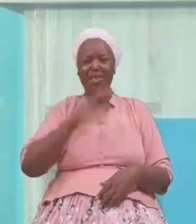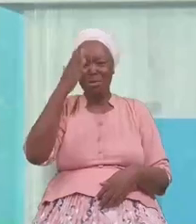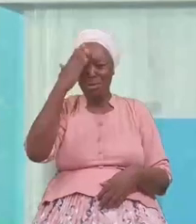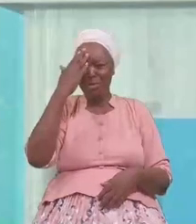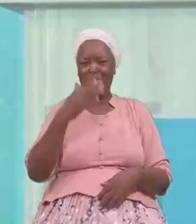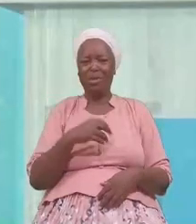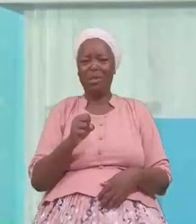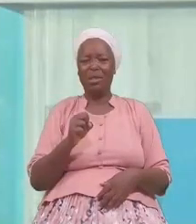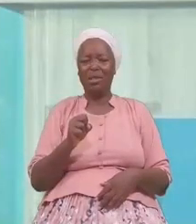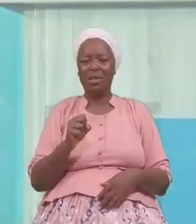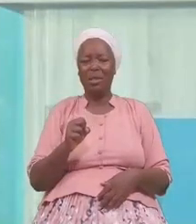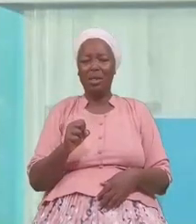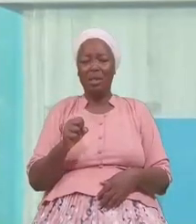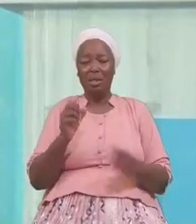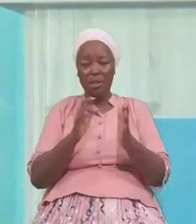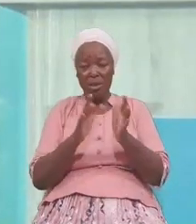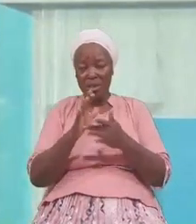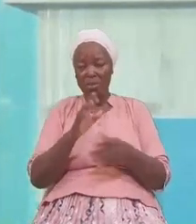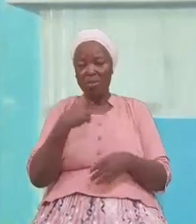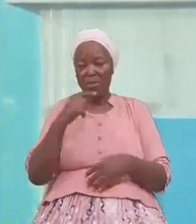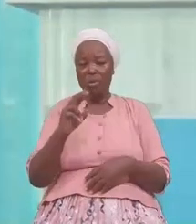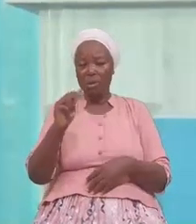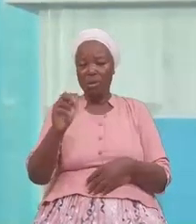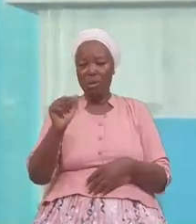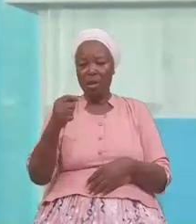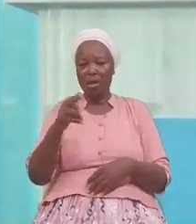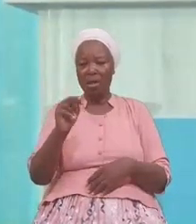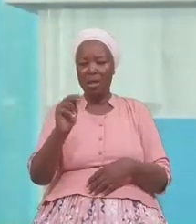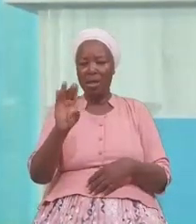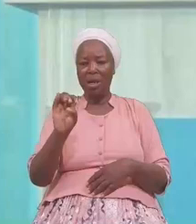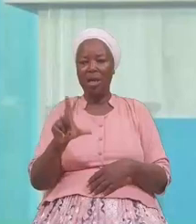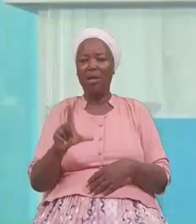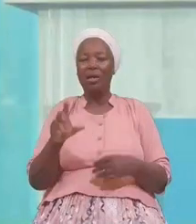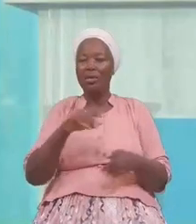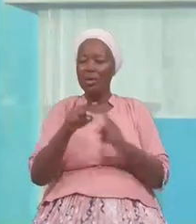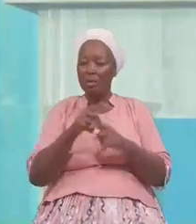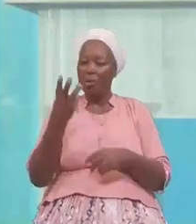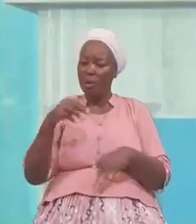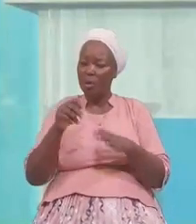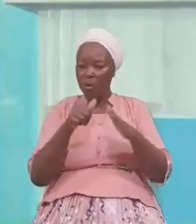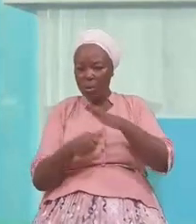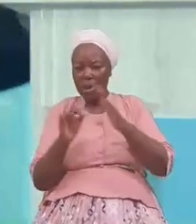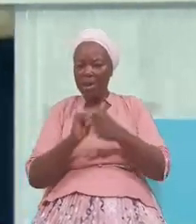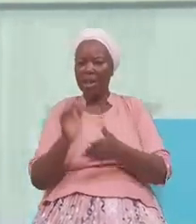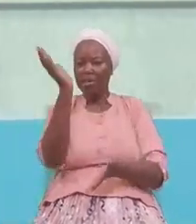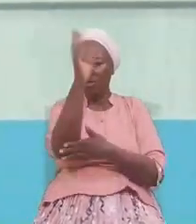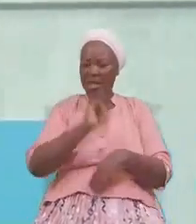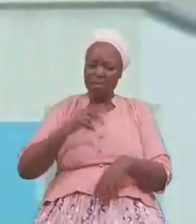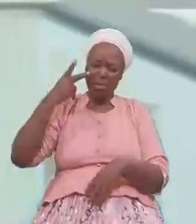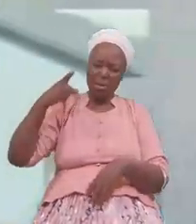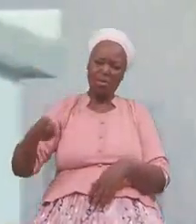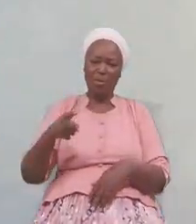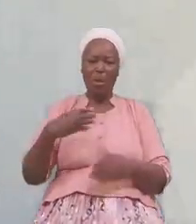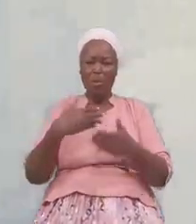Il a dit à Nathanaël, là, quand tu étais sous l'arbre, je te voyais. Avant que Philippe ne t'appelle, je t'ai